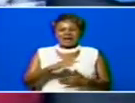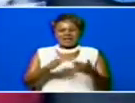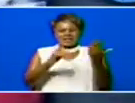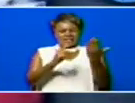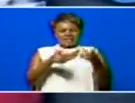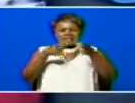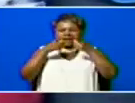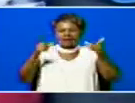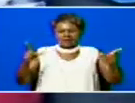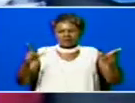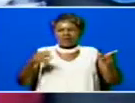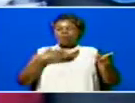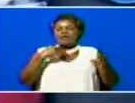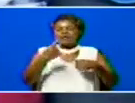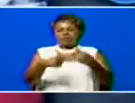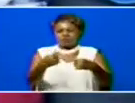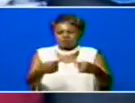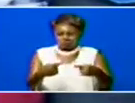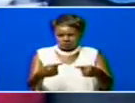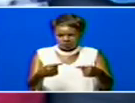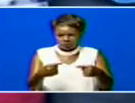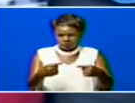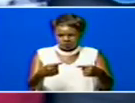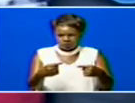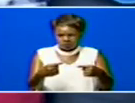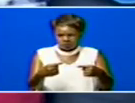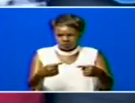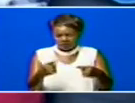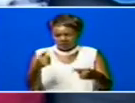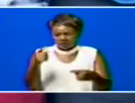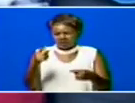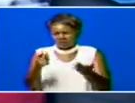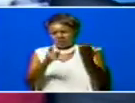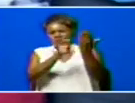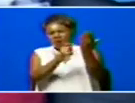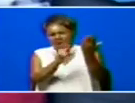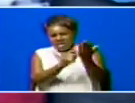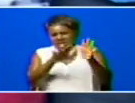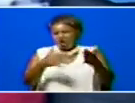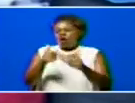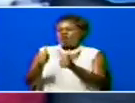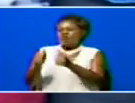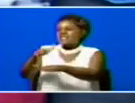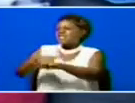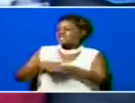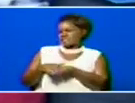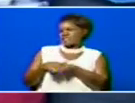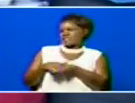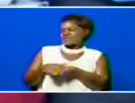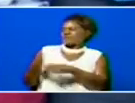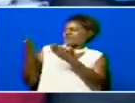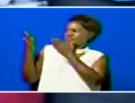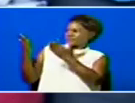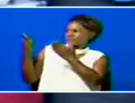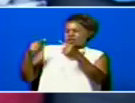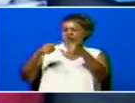sanaa. Nataka tuendeje? Tuende Kinyaturu au Kiswahili au Kiingereza? Bwana Lisu,